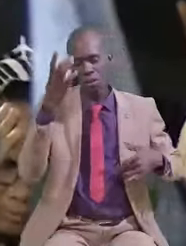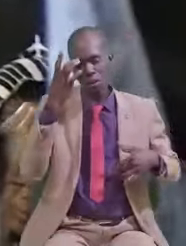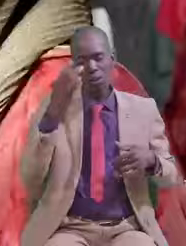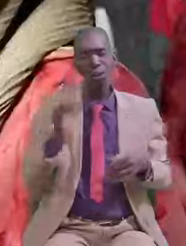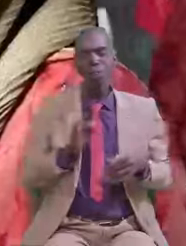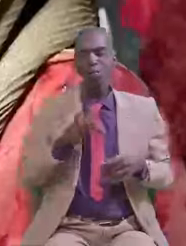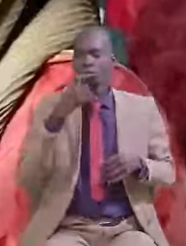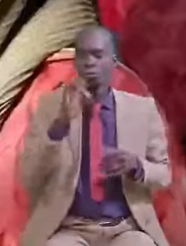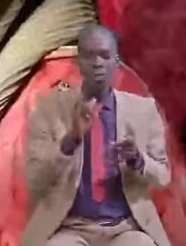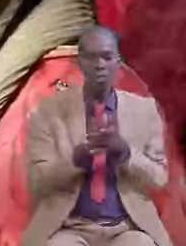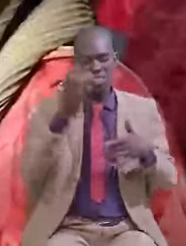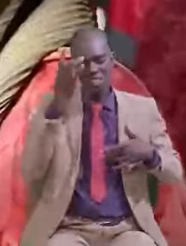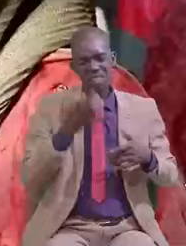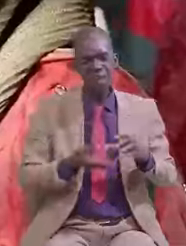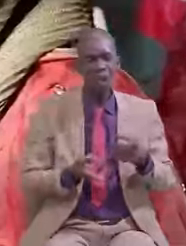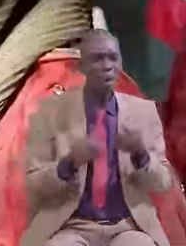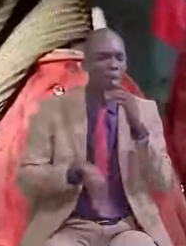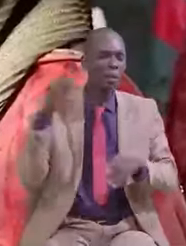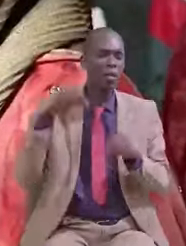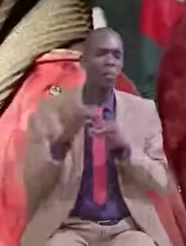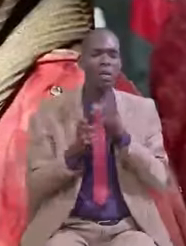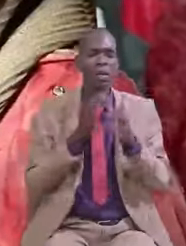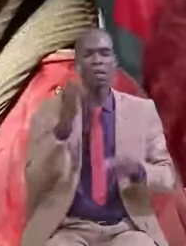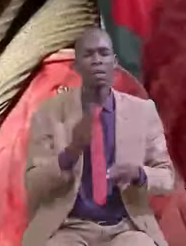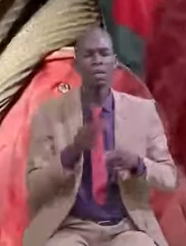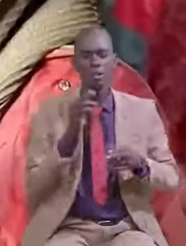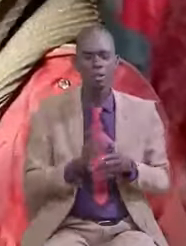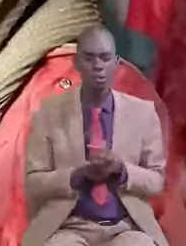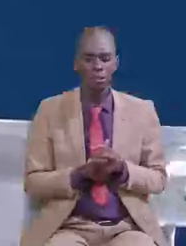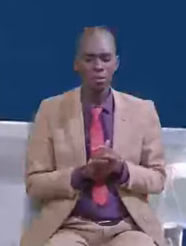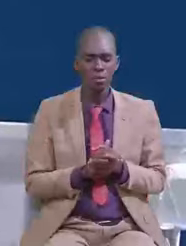je commande à la maladie là de sortir au nom de Jésus-Christ.